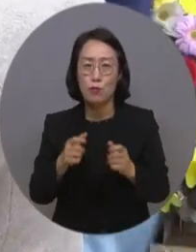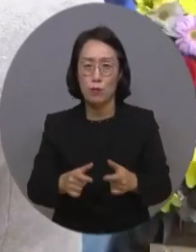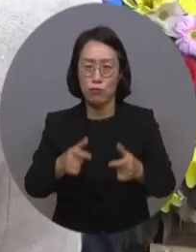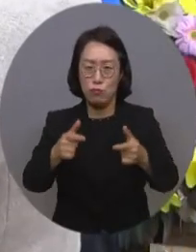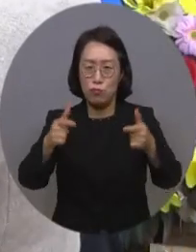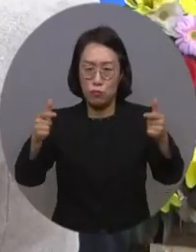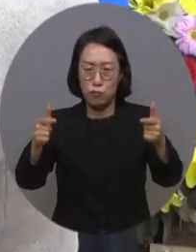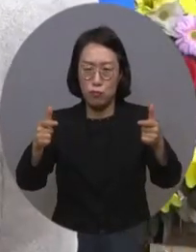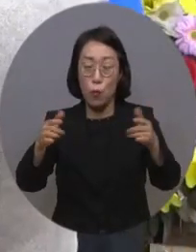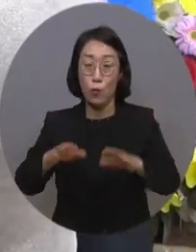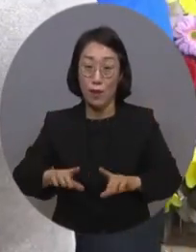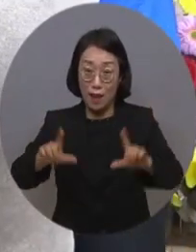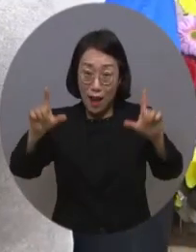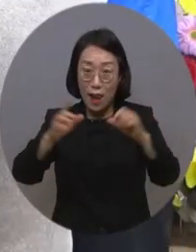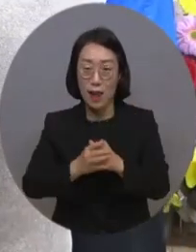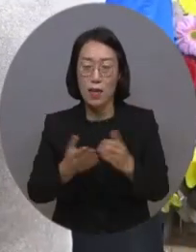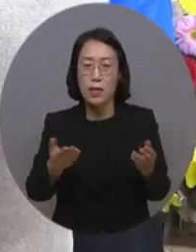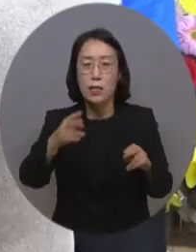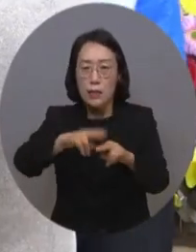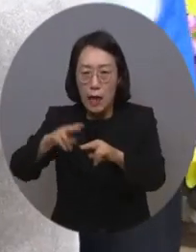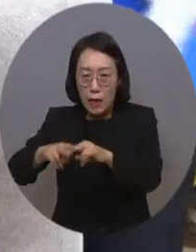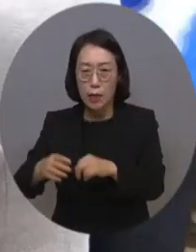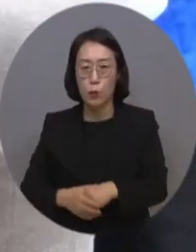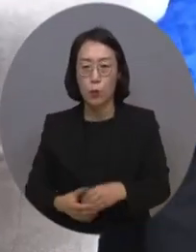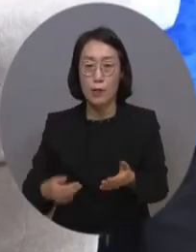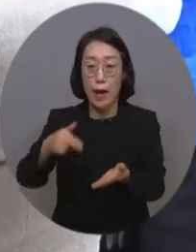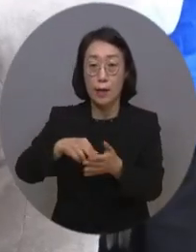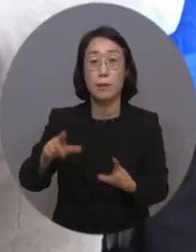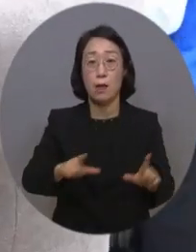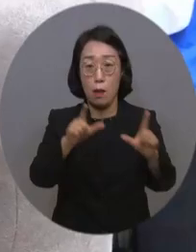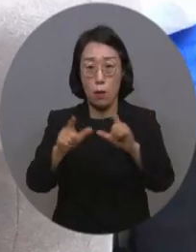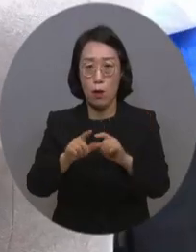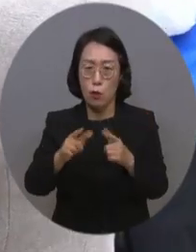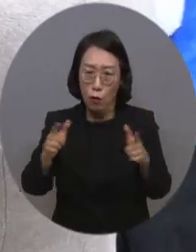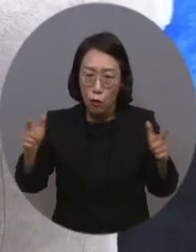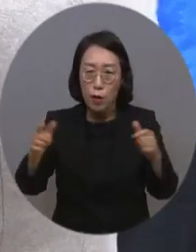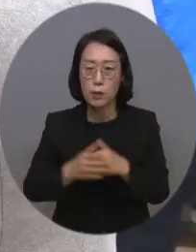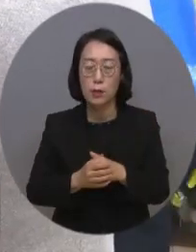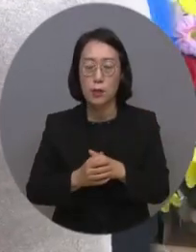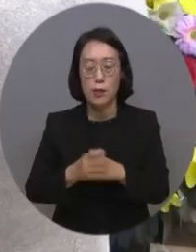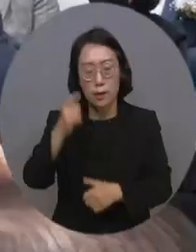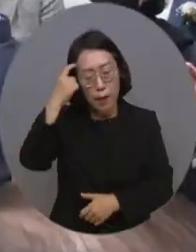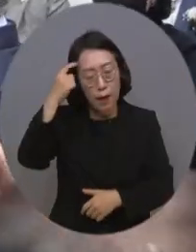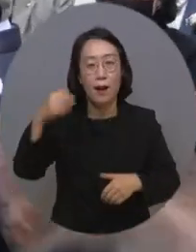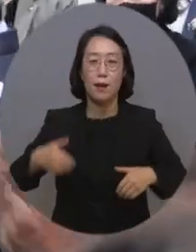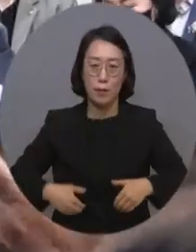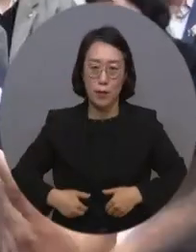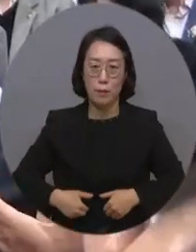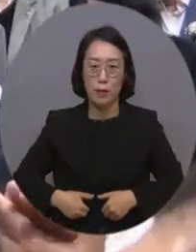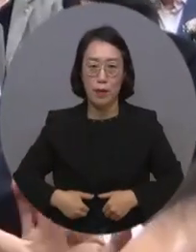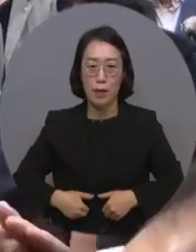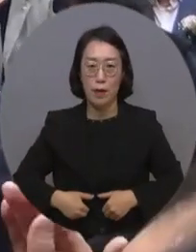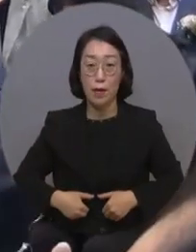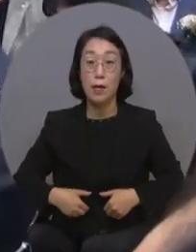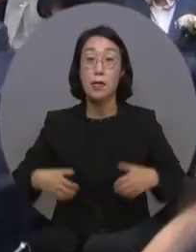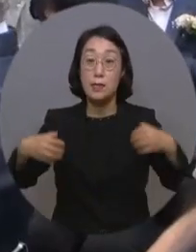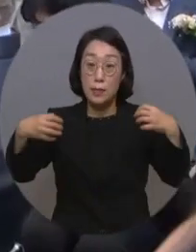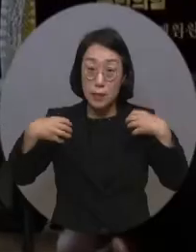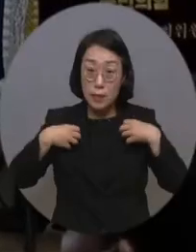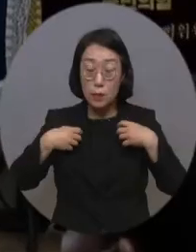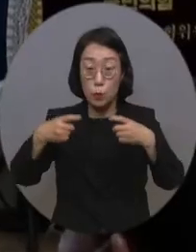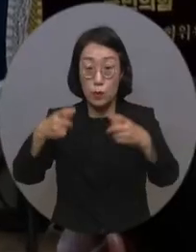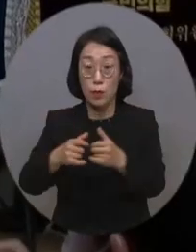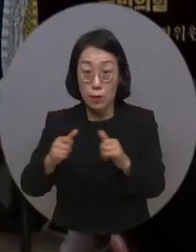많아지는 현대사회, 노인 일자리, 노인 자립 생활 등 많은 것을 고민해야 할 때입니다. 시 관계자와 지역 주민들이